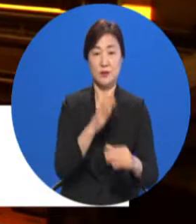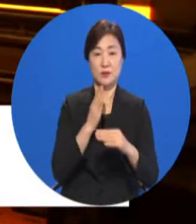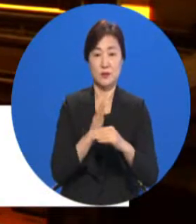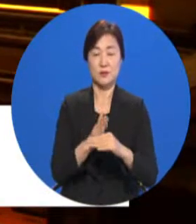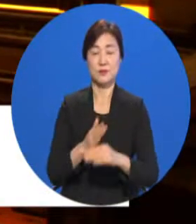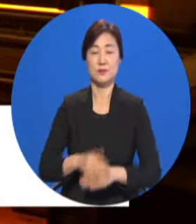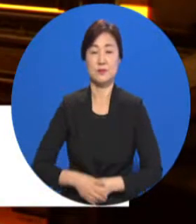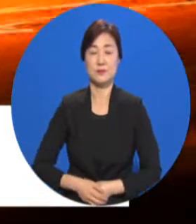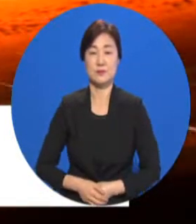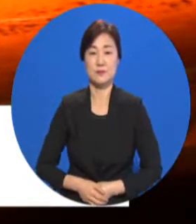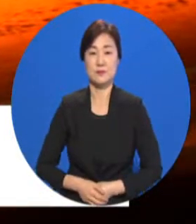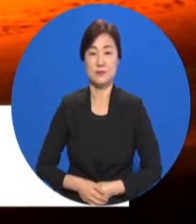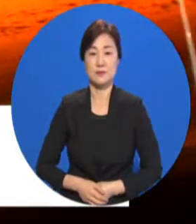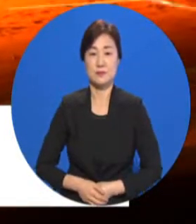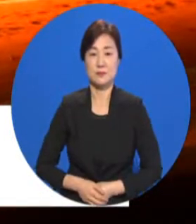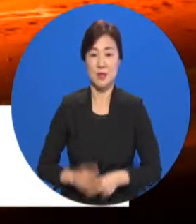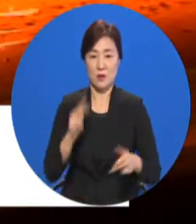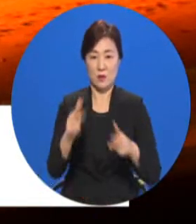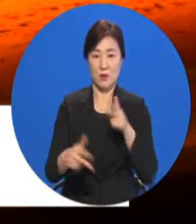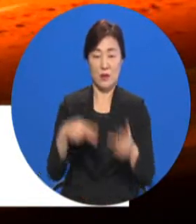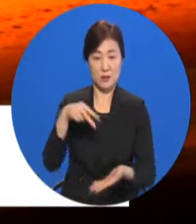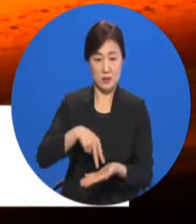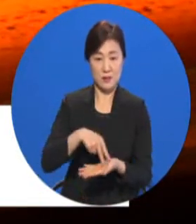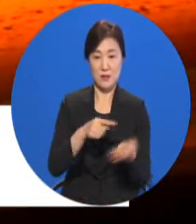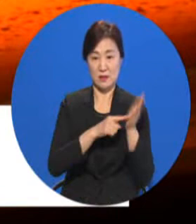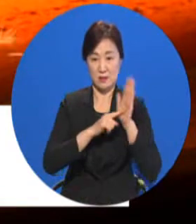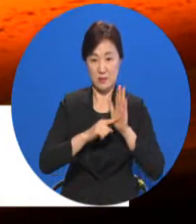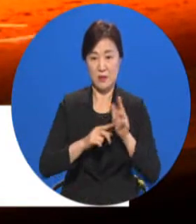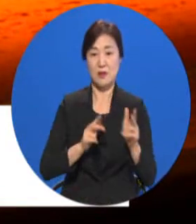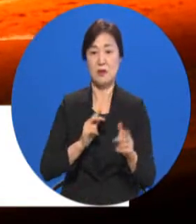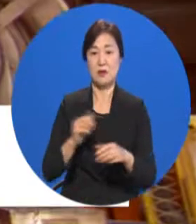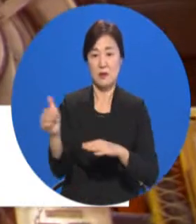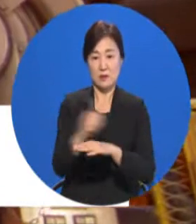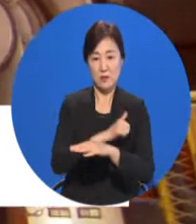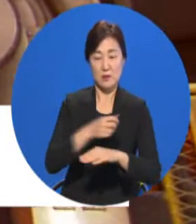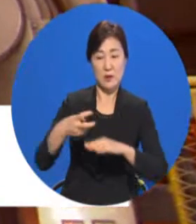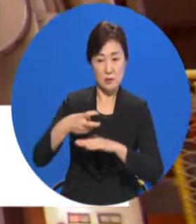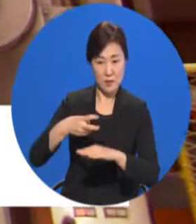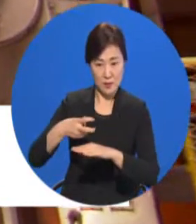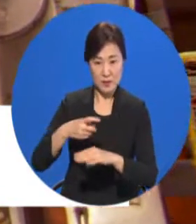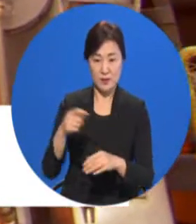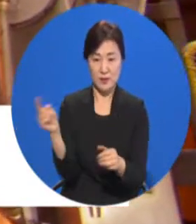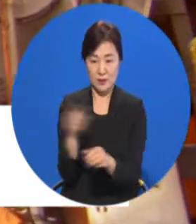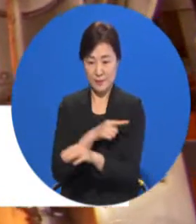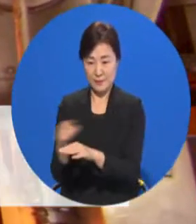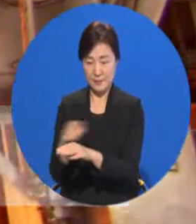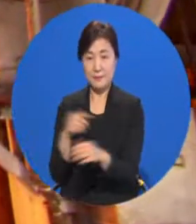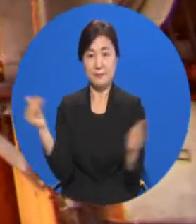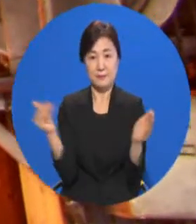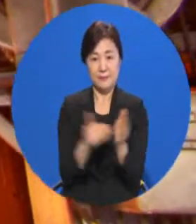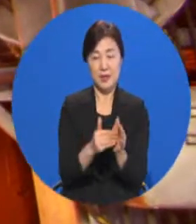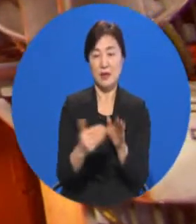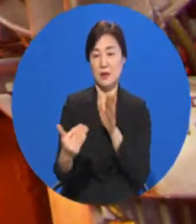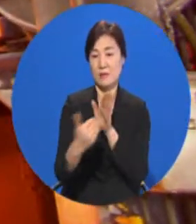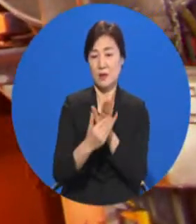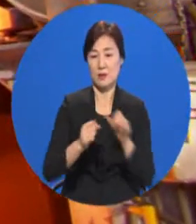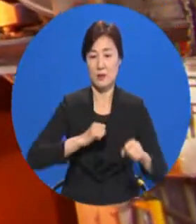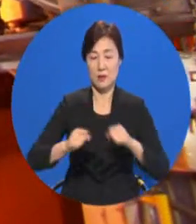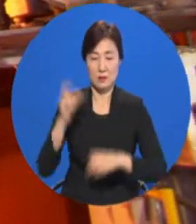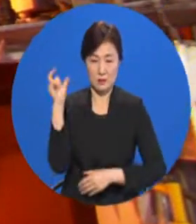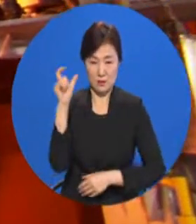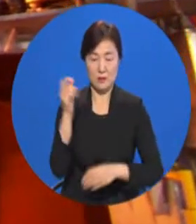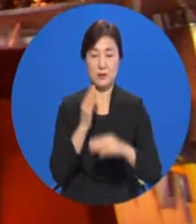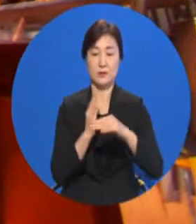전환했다고 밝혔습니다. 제철소 측은 또 사업장과 통근 버스 등에 대한 소독 등 방역 활동을 강화하고 있다고